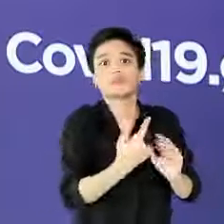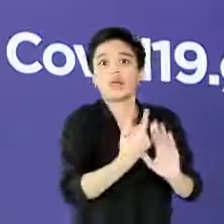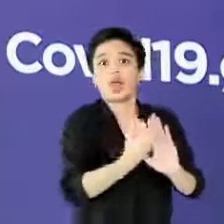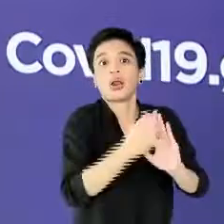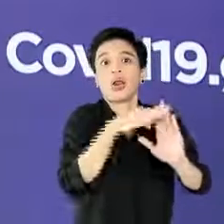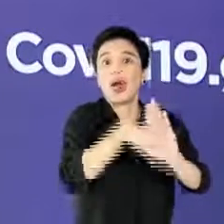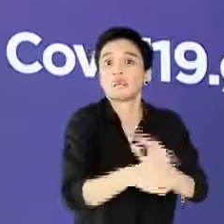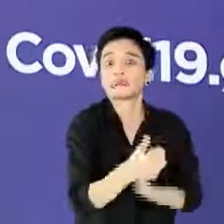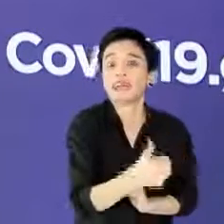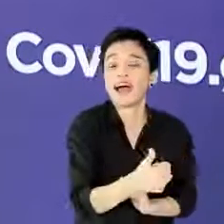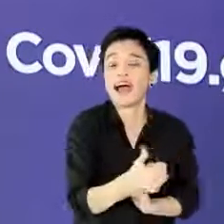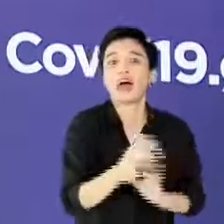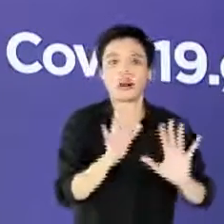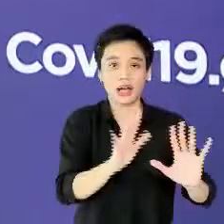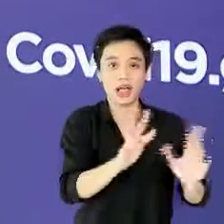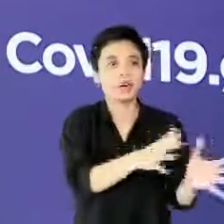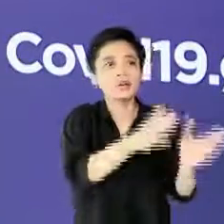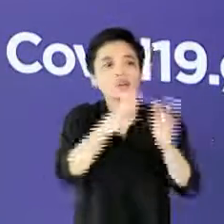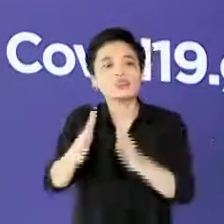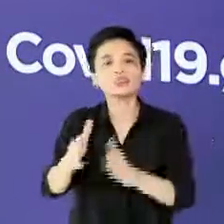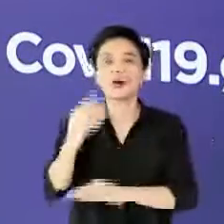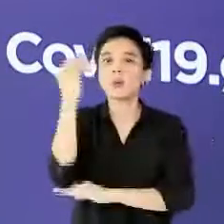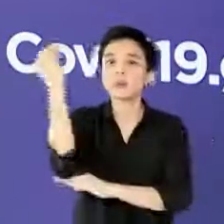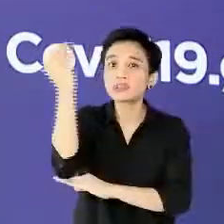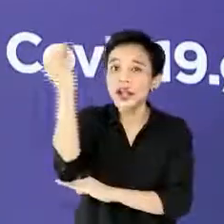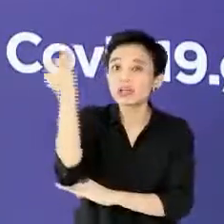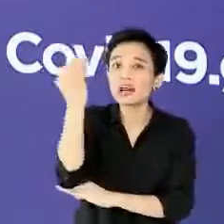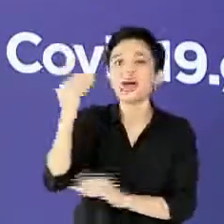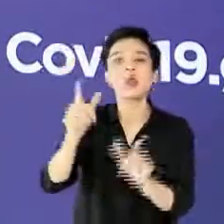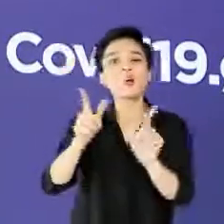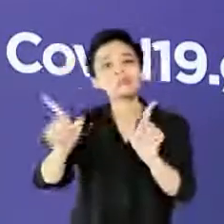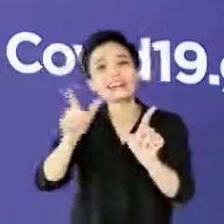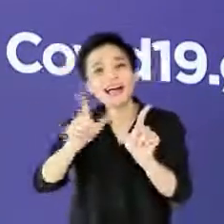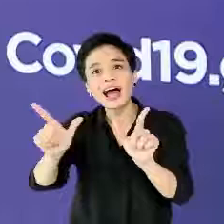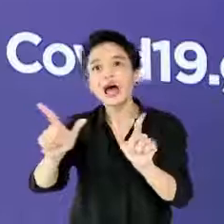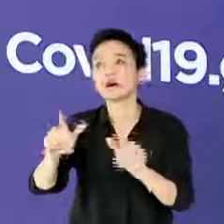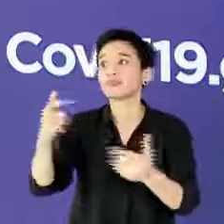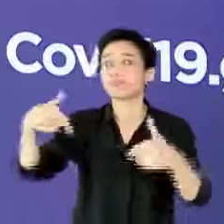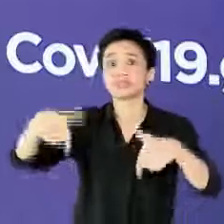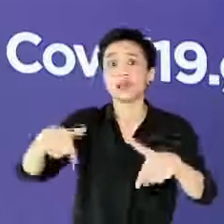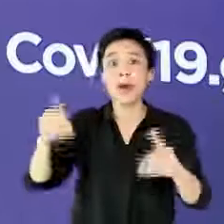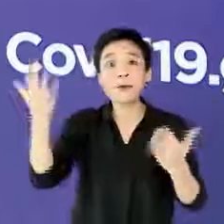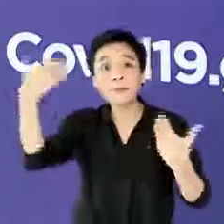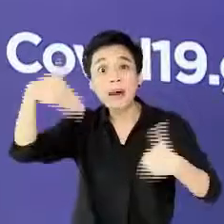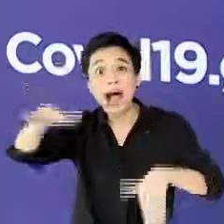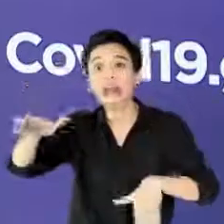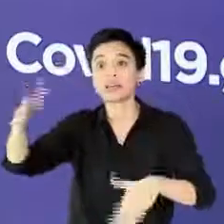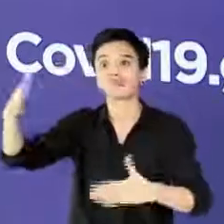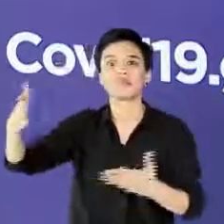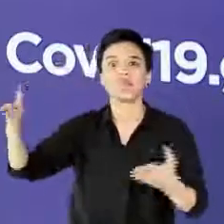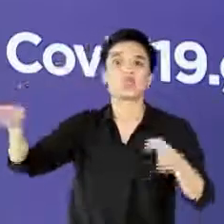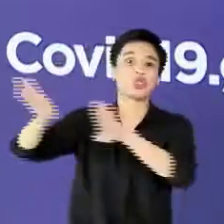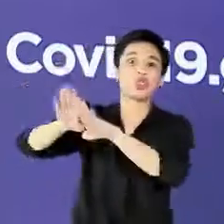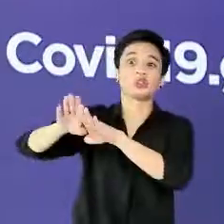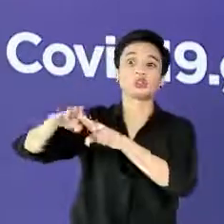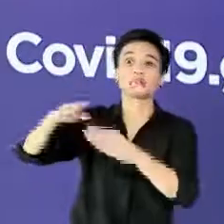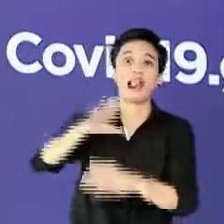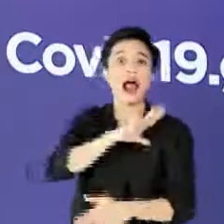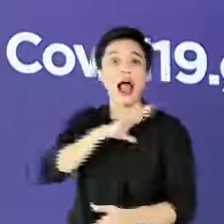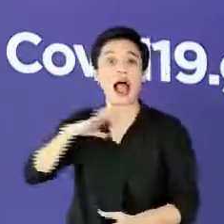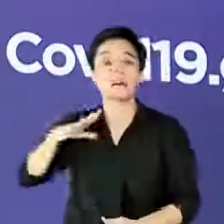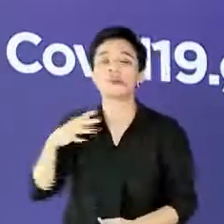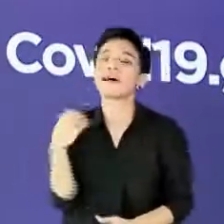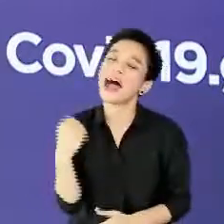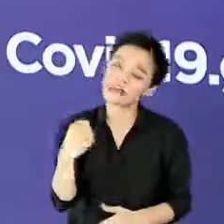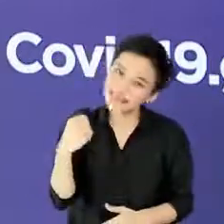untuk Wisata Kita juga tidak bisa menutup Bali search selama ini maka yang harus datang